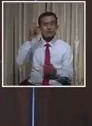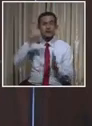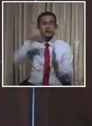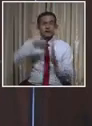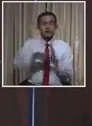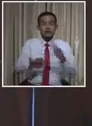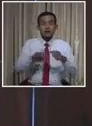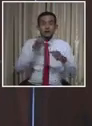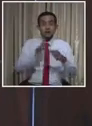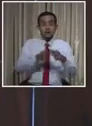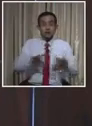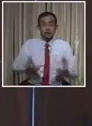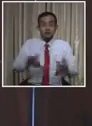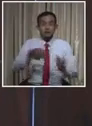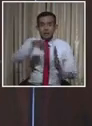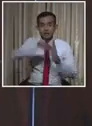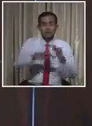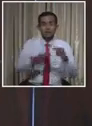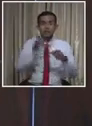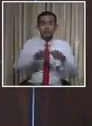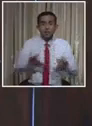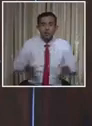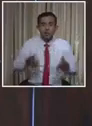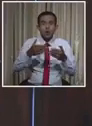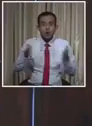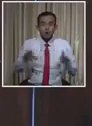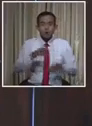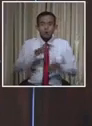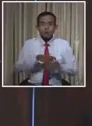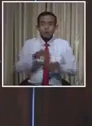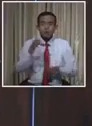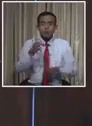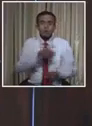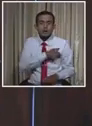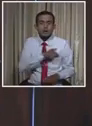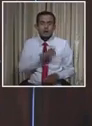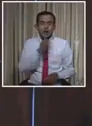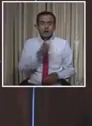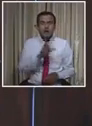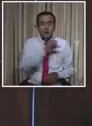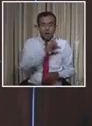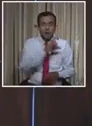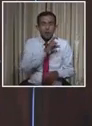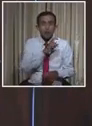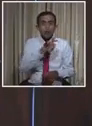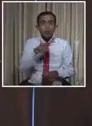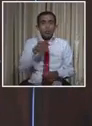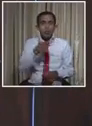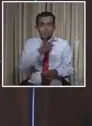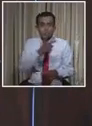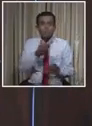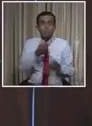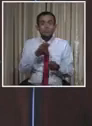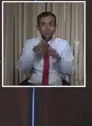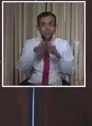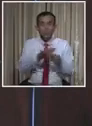එක එහෙම නැත්නම් දකුණේ තියෙන හයිවේ එක පට විවෘත කරනකොට සමහර නායකයෝ කිව්වේ කොළඹට ඇඹුල්තියල් ගේන්නේ මේ පාරවල් හදන්න